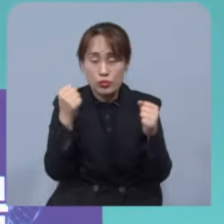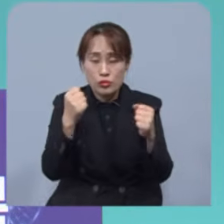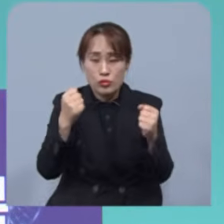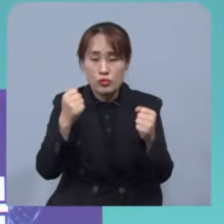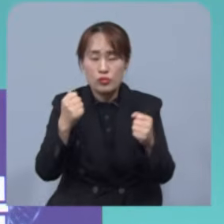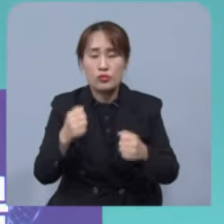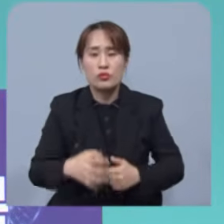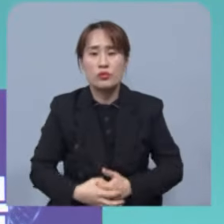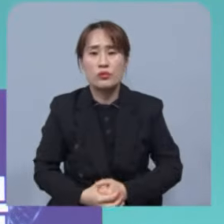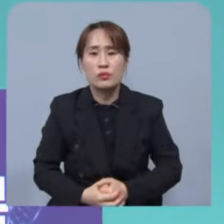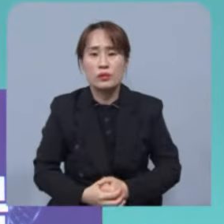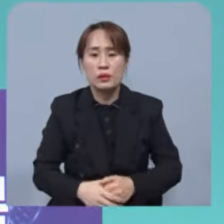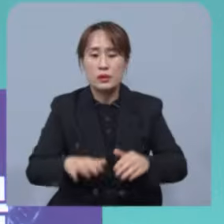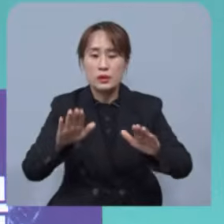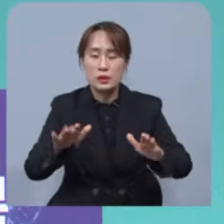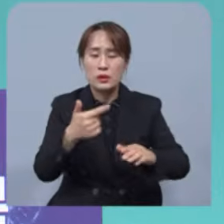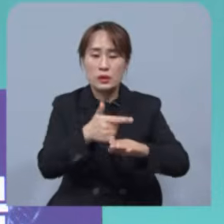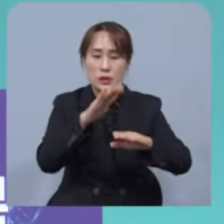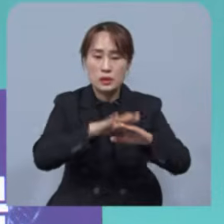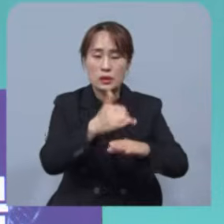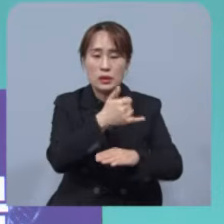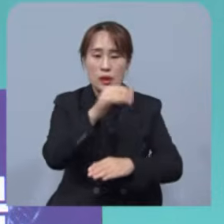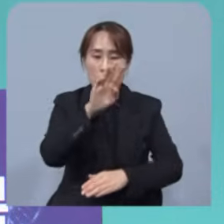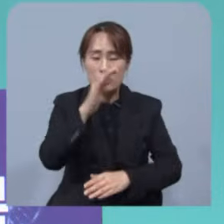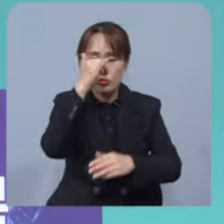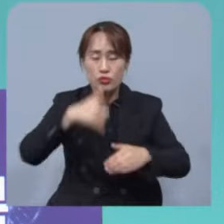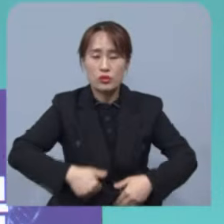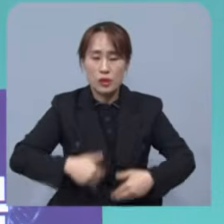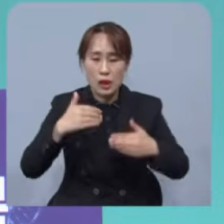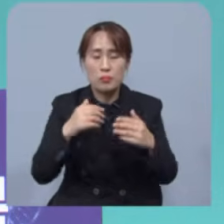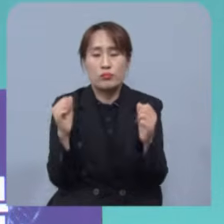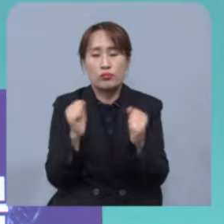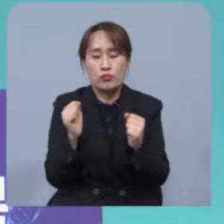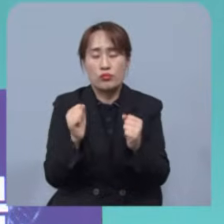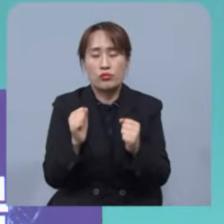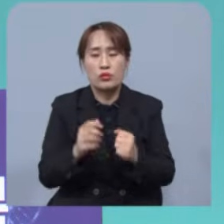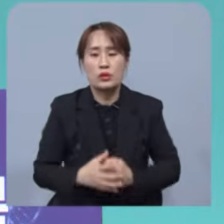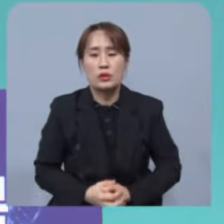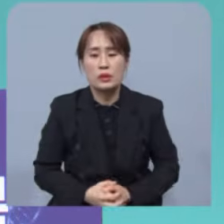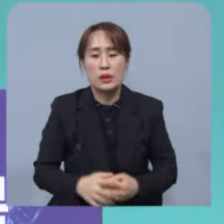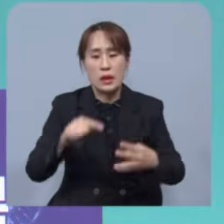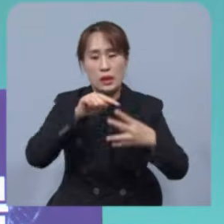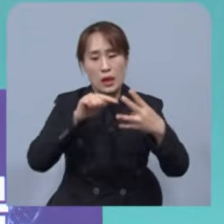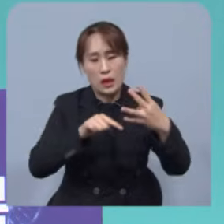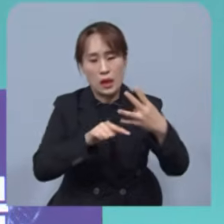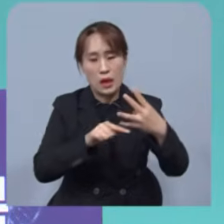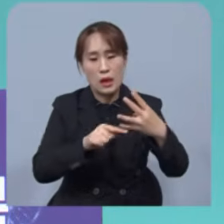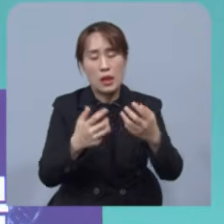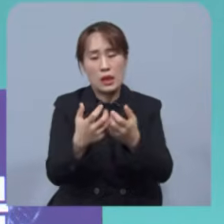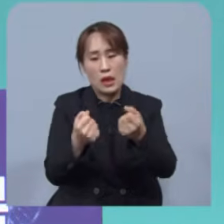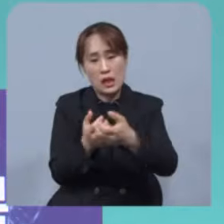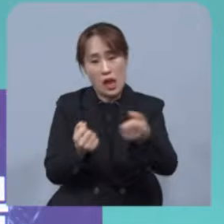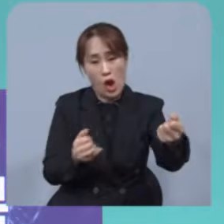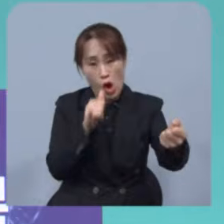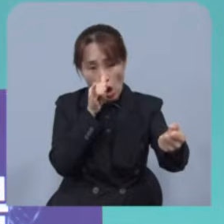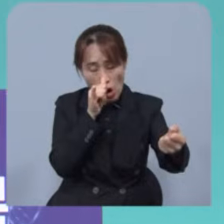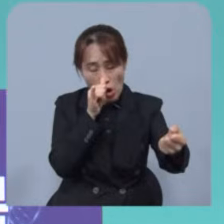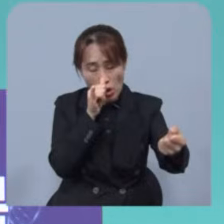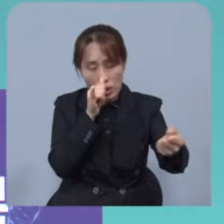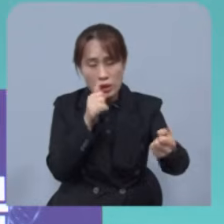충청도 지금 대전, 세종, 충남북 뭐 이렇게 해서 많이 나누어져 있는데